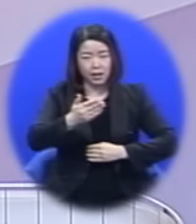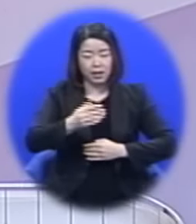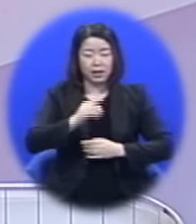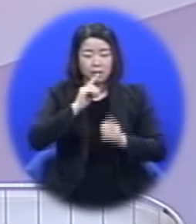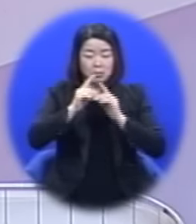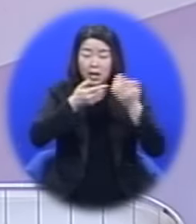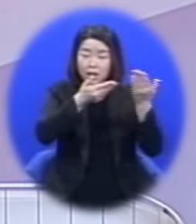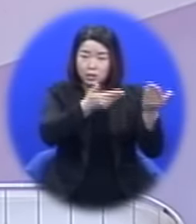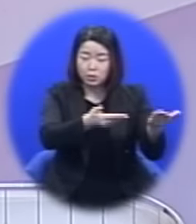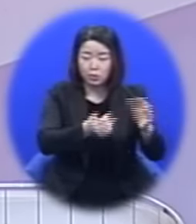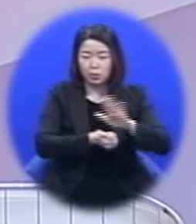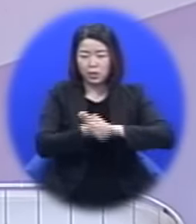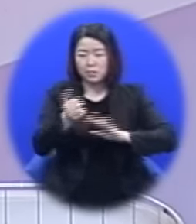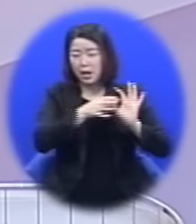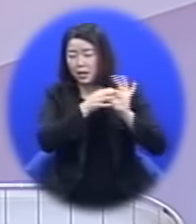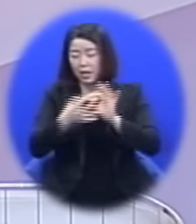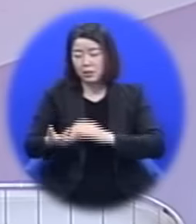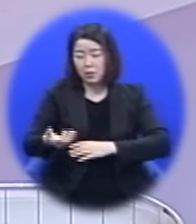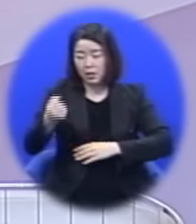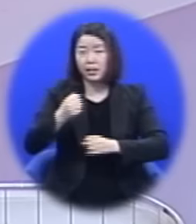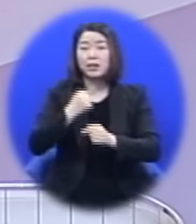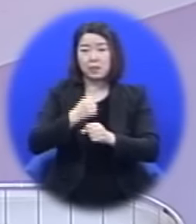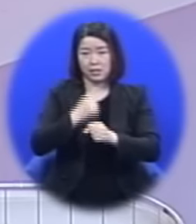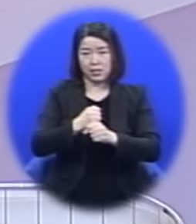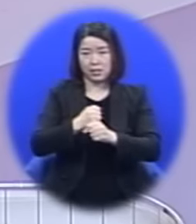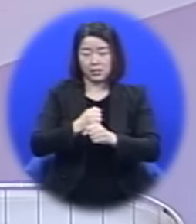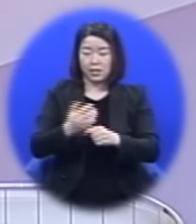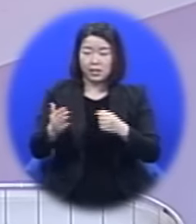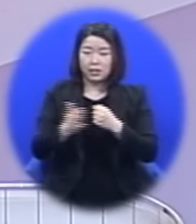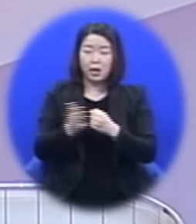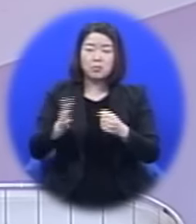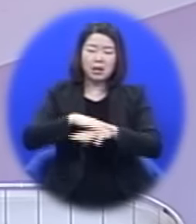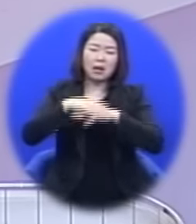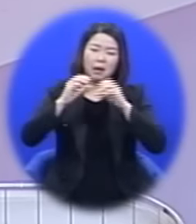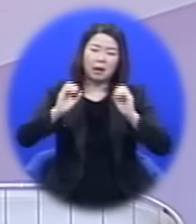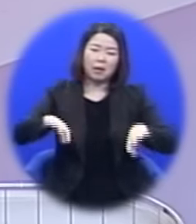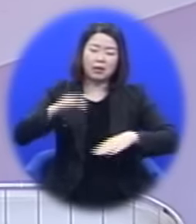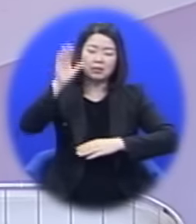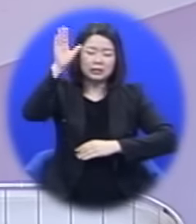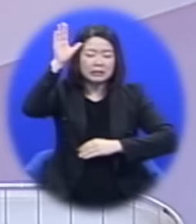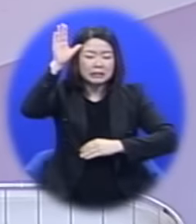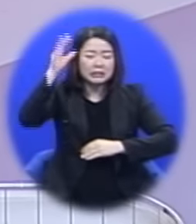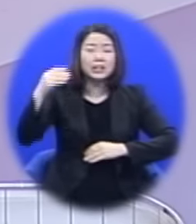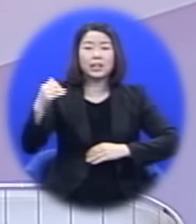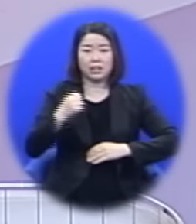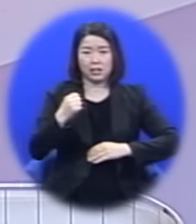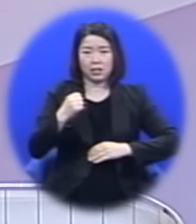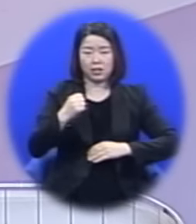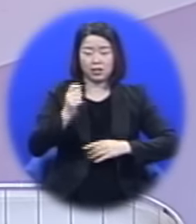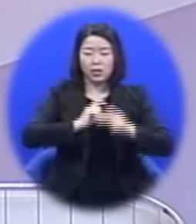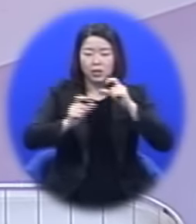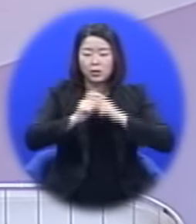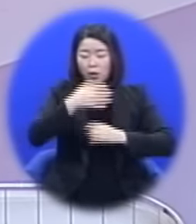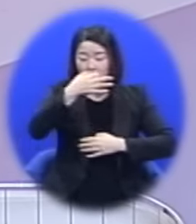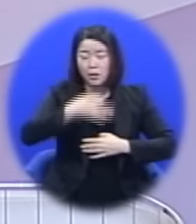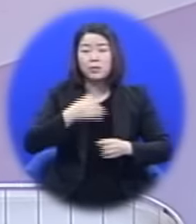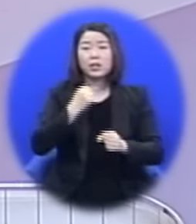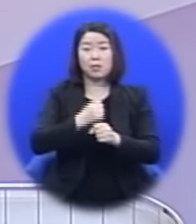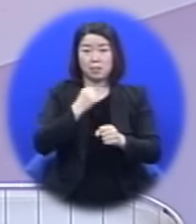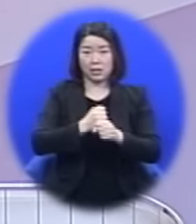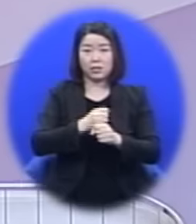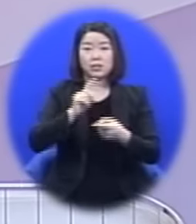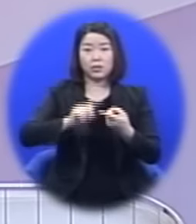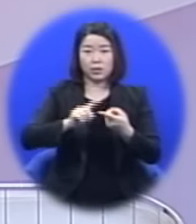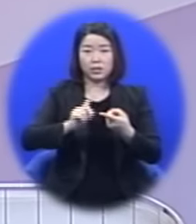희망만 계속 갖도록 만들어주는, 그래서 헛 기대를 갖게 해서 더 괴롭게 만드는 이런 일을 희망